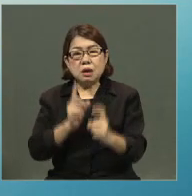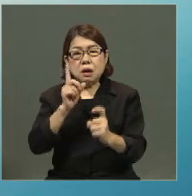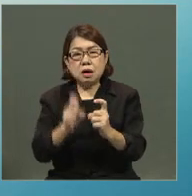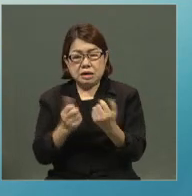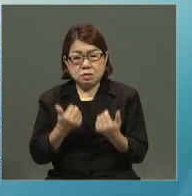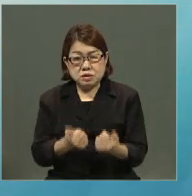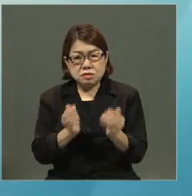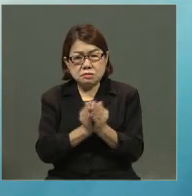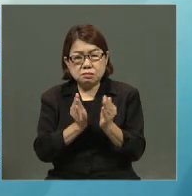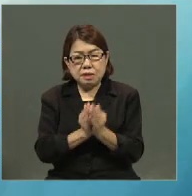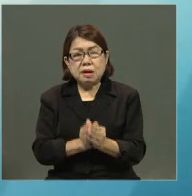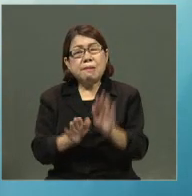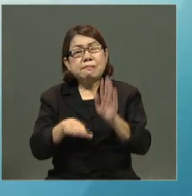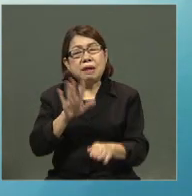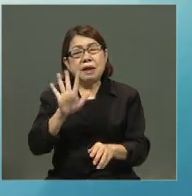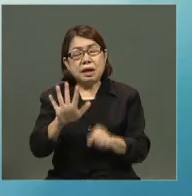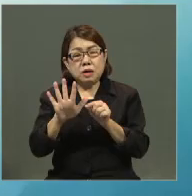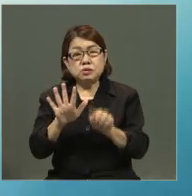นะครับแล้วก็เสียชีวิตรวมจะสมตอนนี้เท่ากับ5.4